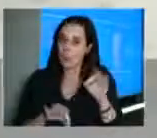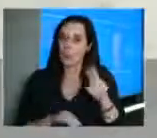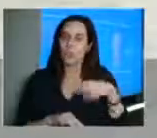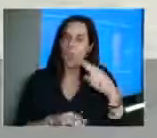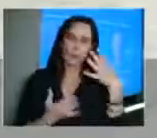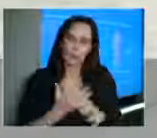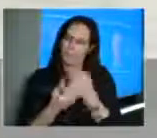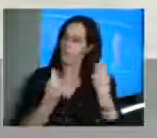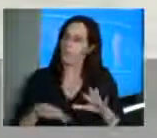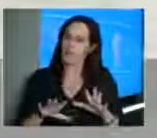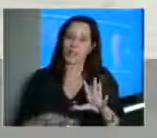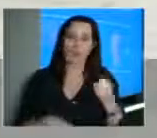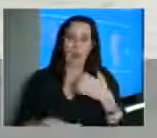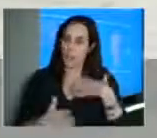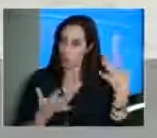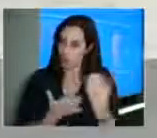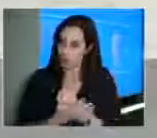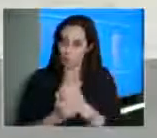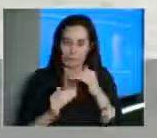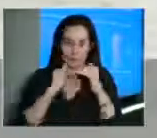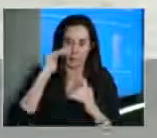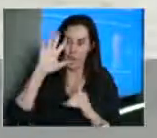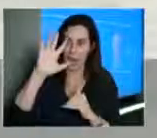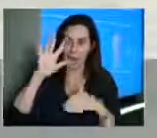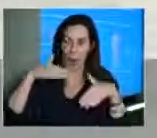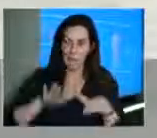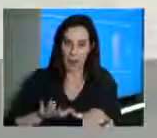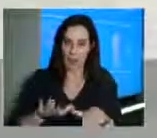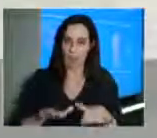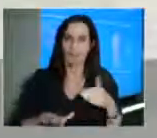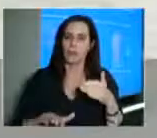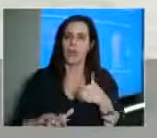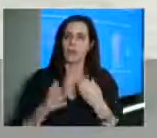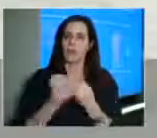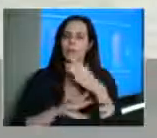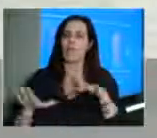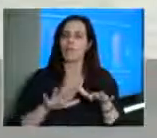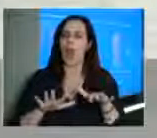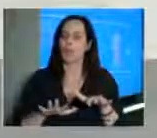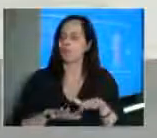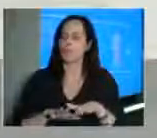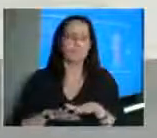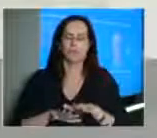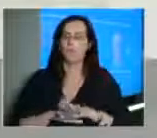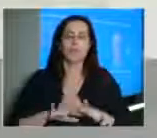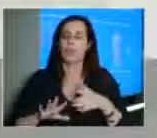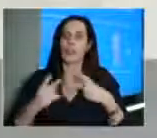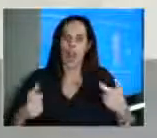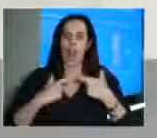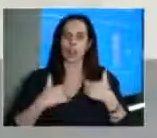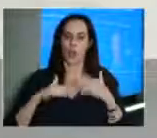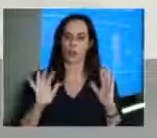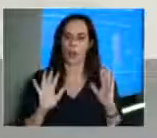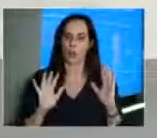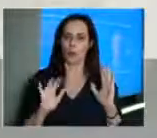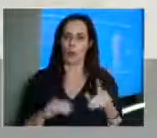יהיו מנצחים ומפסידים. אם אנחנו ננצח בהפרש של 5 מנדטים ומעלה, אנחנו נקים את הממשלה. אין כוח בעולם שיעצור אותנו